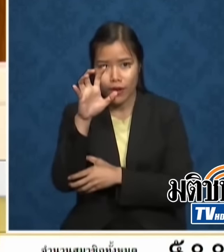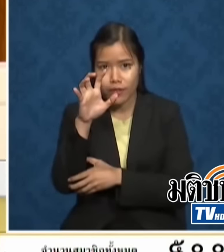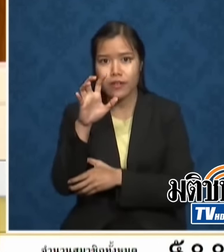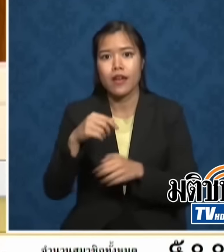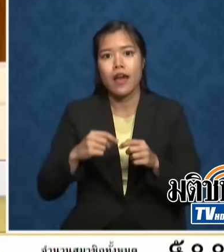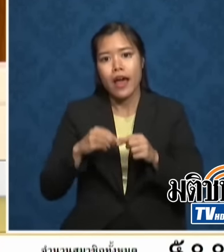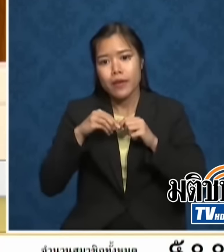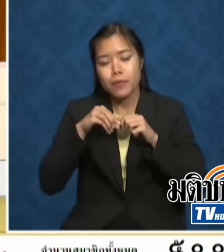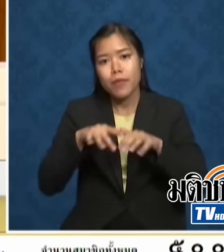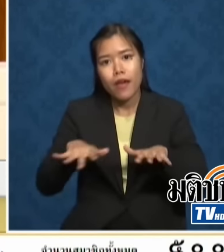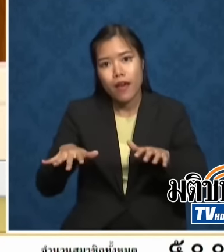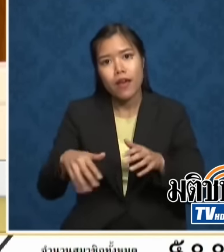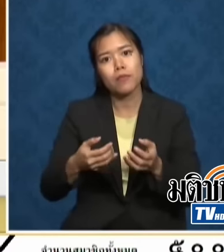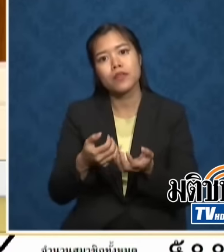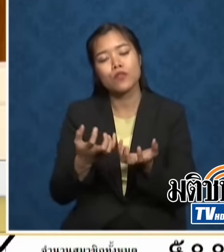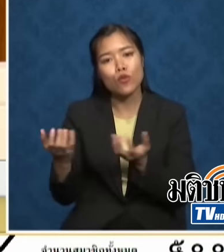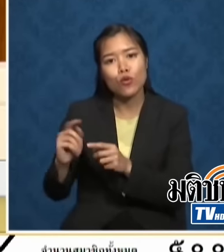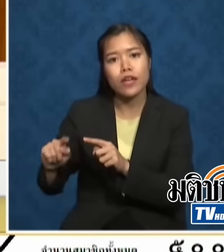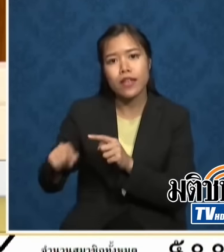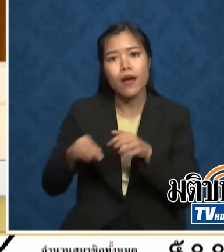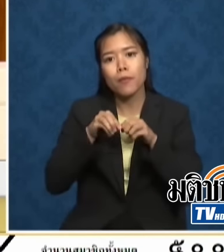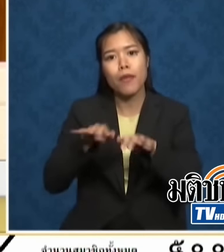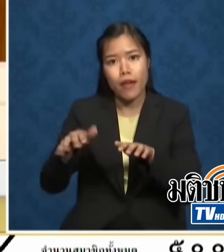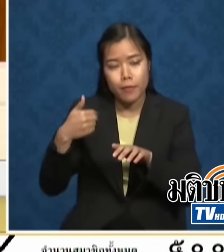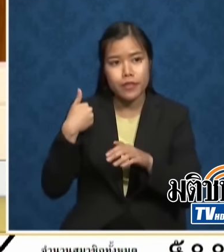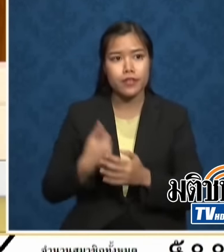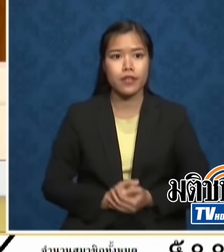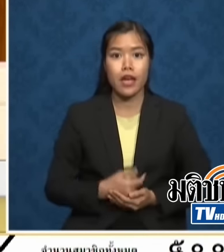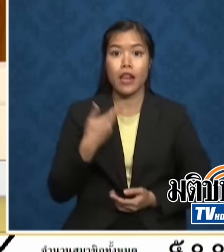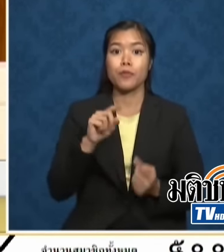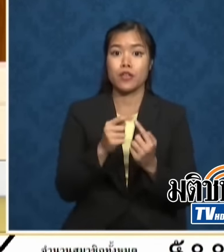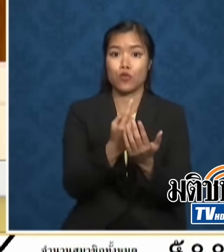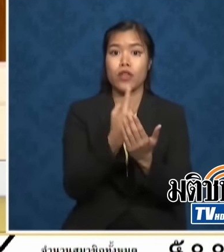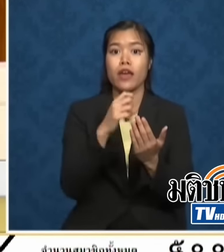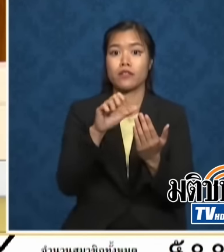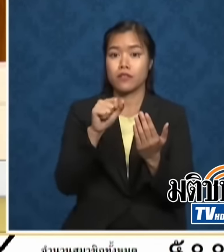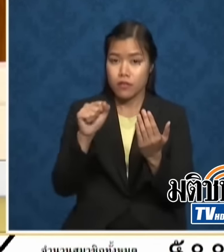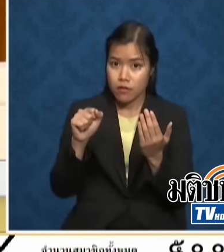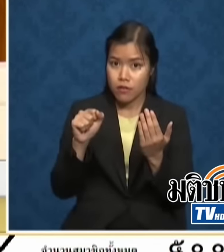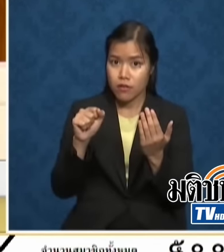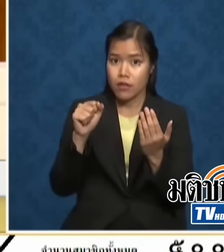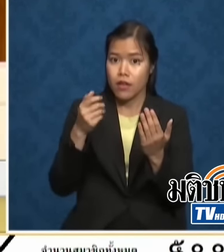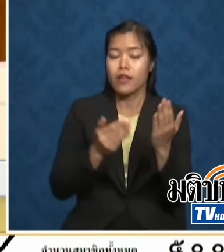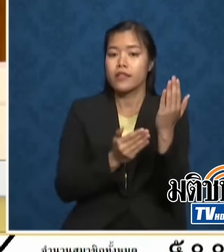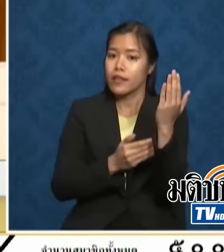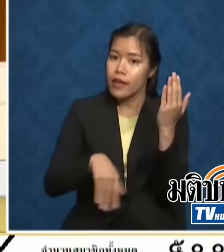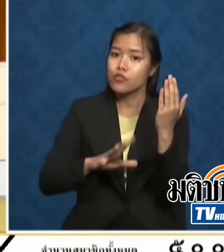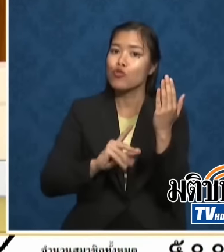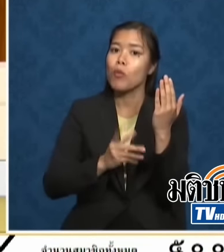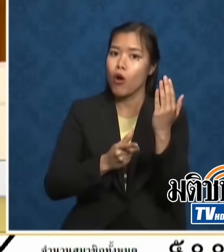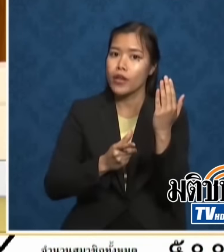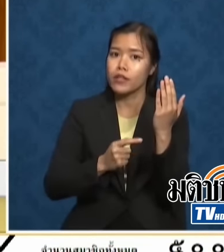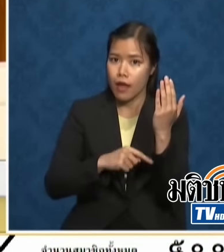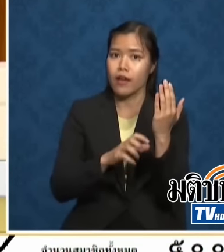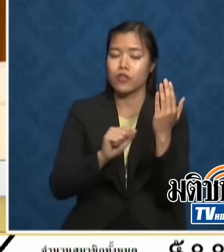ธุ์นะครับก็มีพี่น้องนะครับสมาชิกสภาผู้แทนราษฎรจังหวัดชุมพร นะครับทั้ง3เขตต่างก็โทรมาหาผม